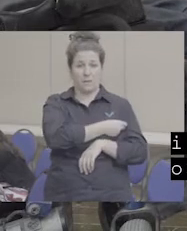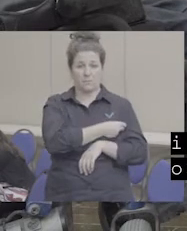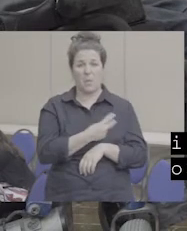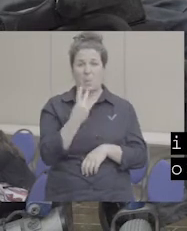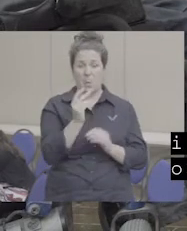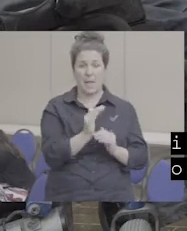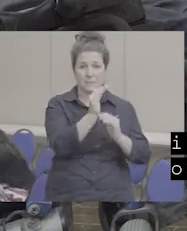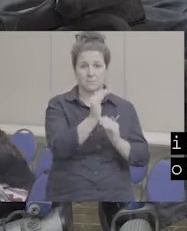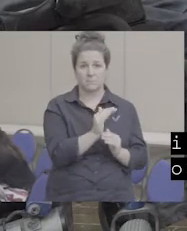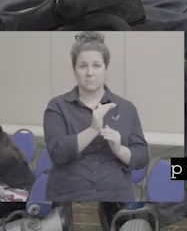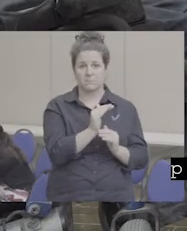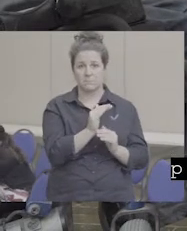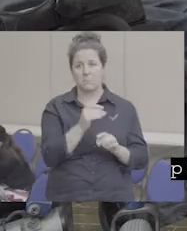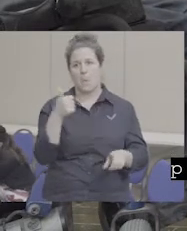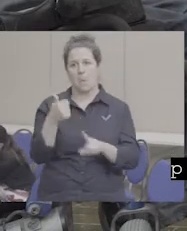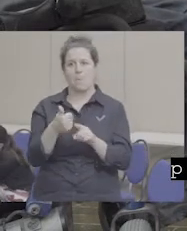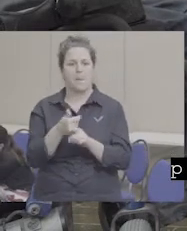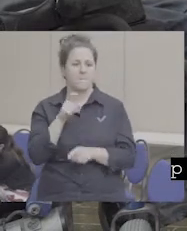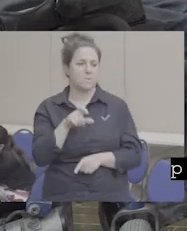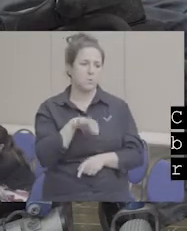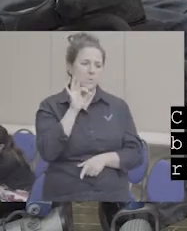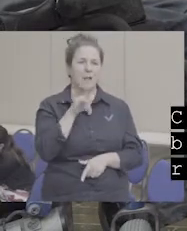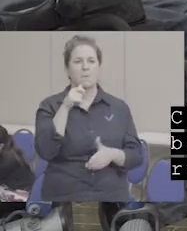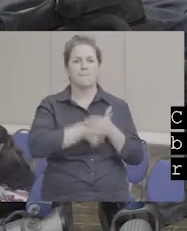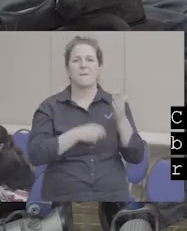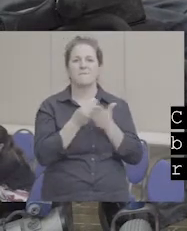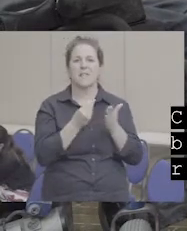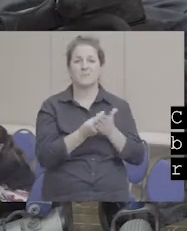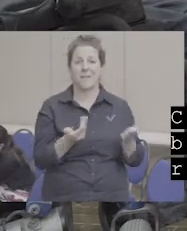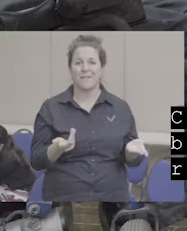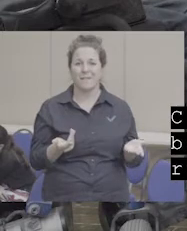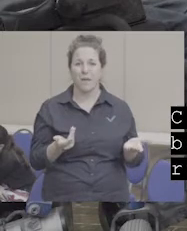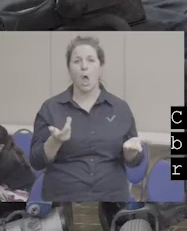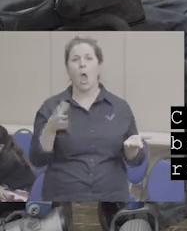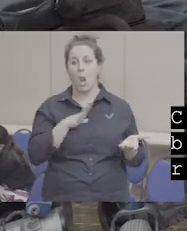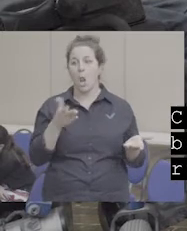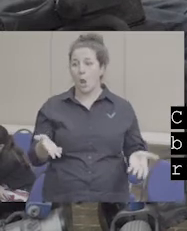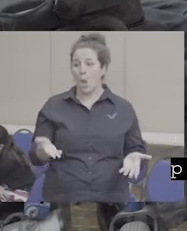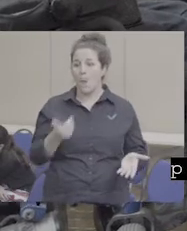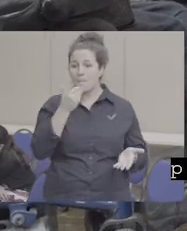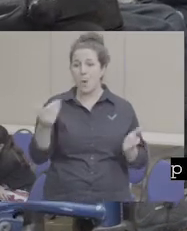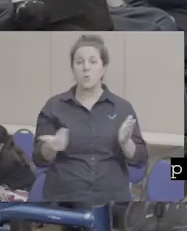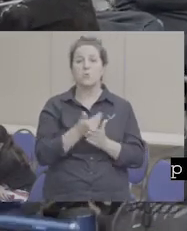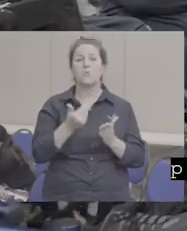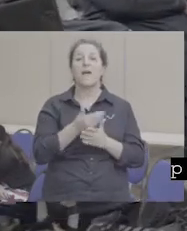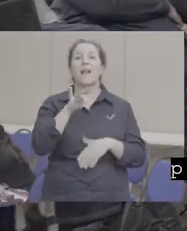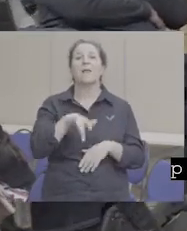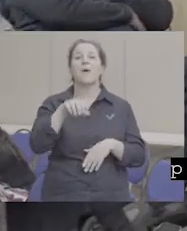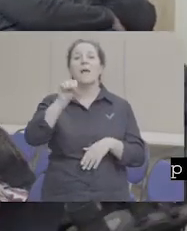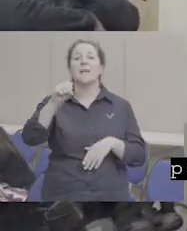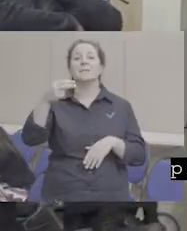ascenseurs, puis ils ont dû faire des choix par manque de financement. C'est sûr que là, on a eu des bonnes nouvelles avec certains rehaussements par porte de la